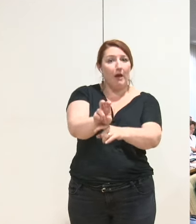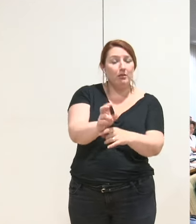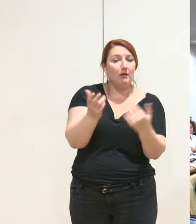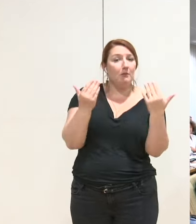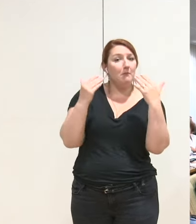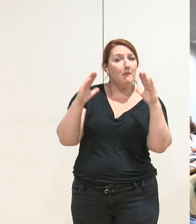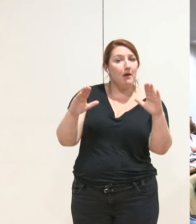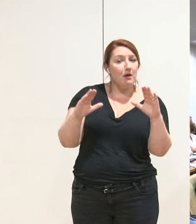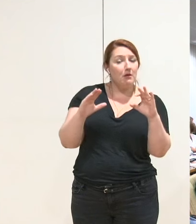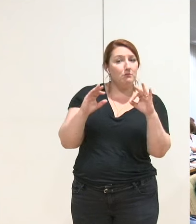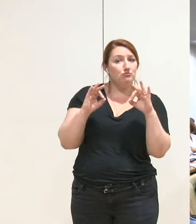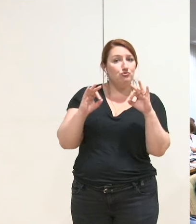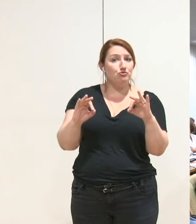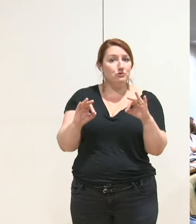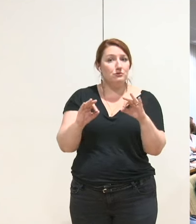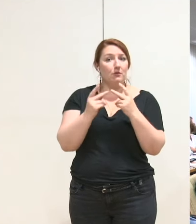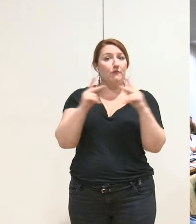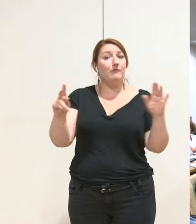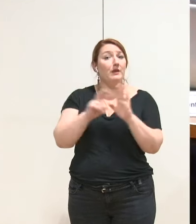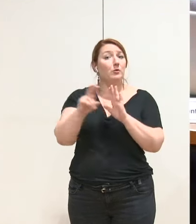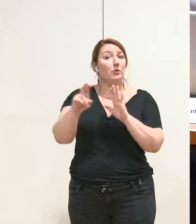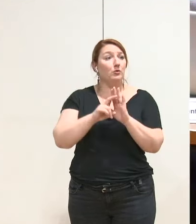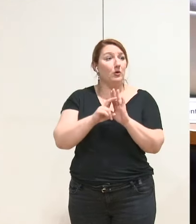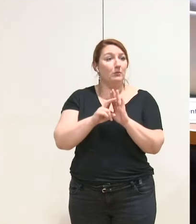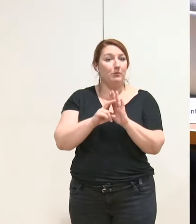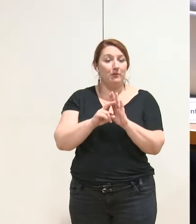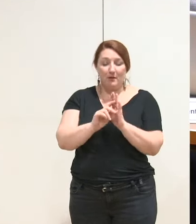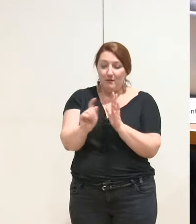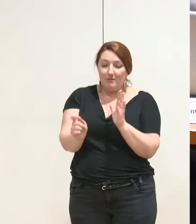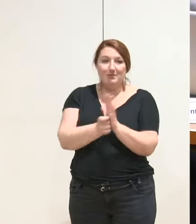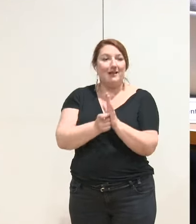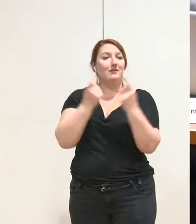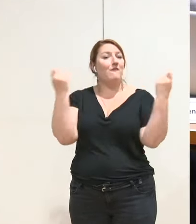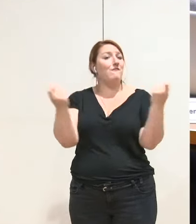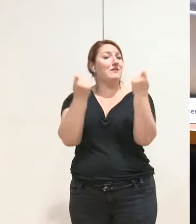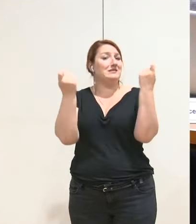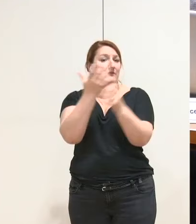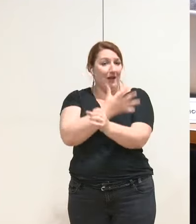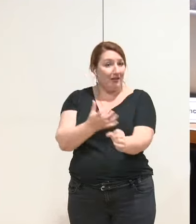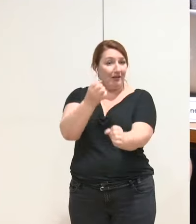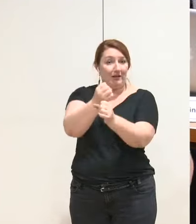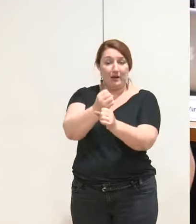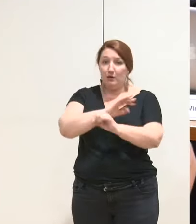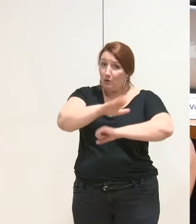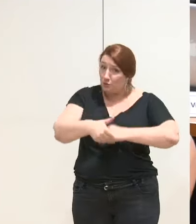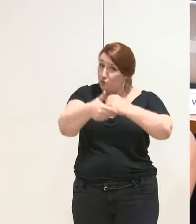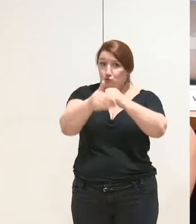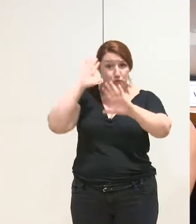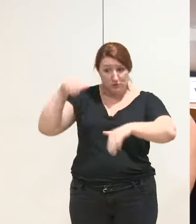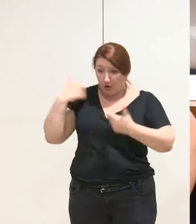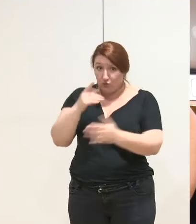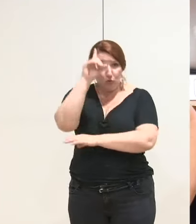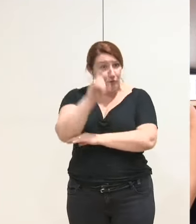Grenoble depuis son la création de ce festival soutient avec une grande fierté le film Le Festival du Film